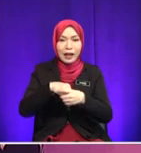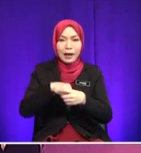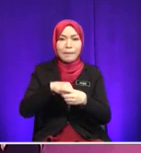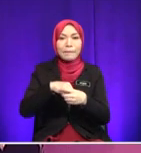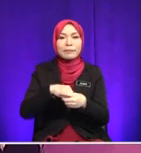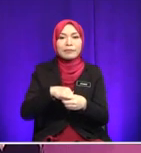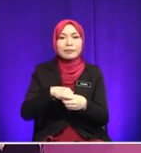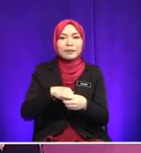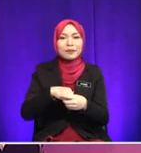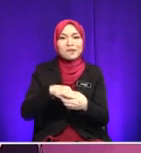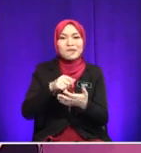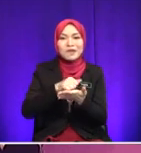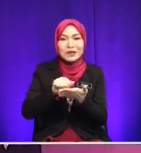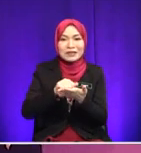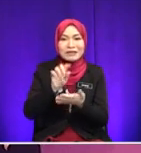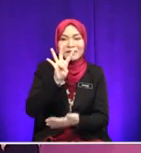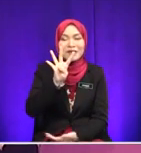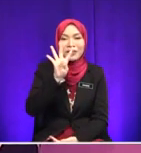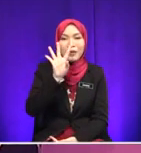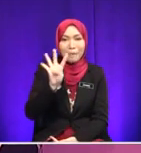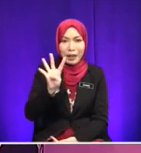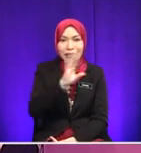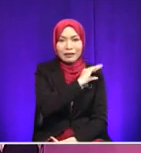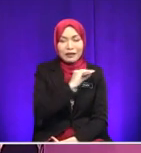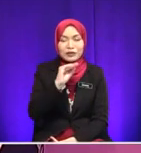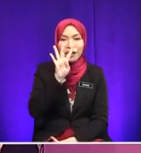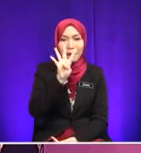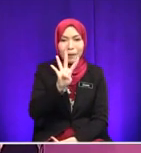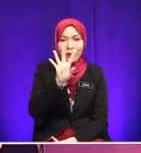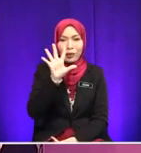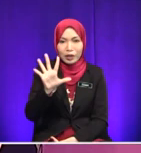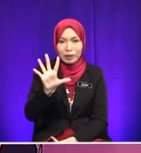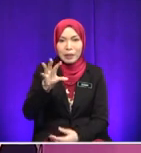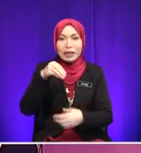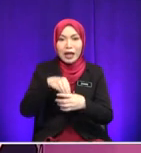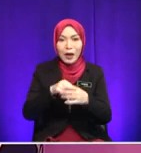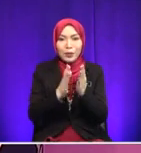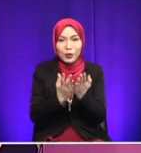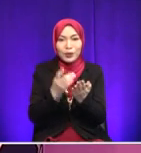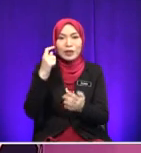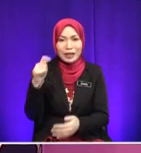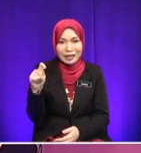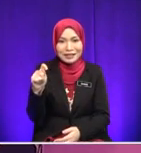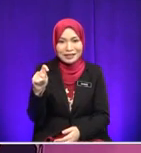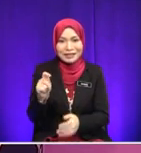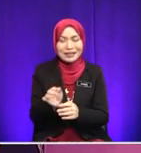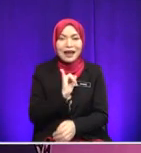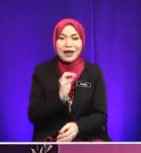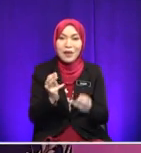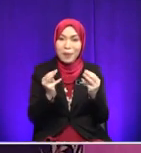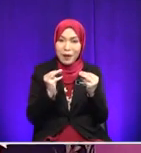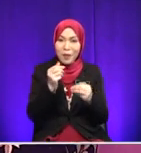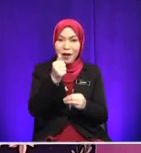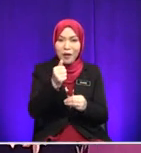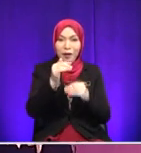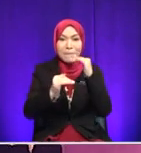45 dalam buku teks tersebut. Sebab apa? Sambil-sambil itu, bila kamu dah senaraikan, saya nak kamu bina ayat sekejap lagi ya. Jadi